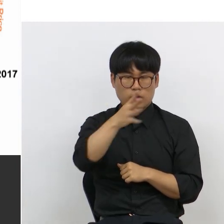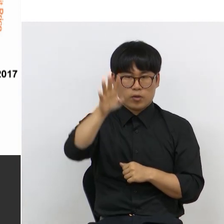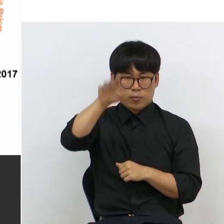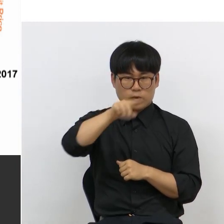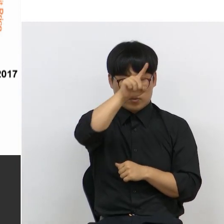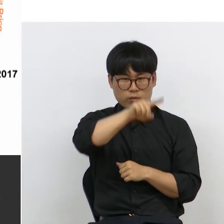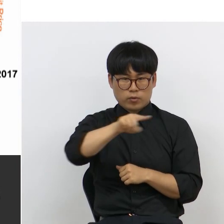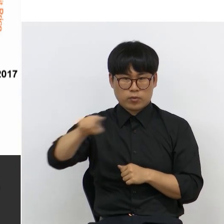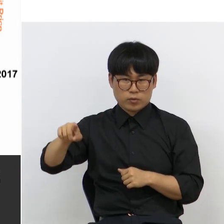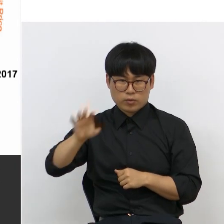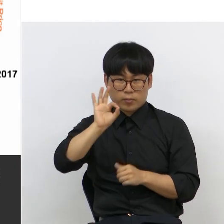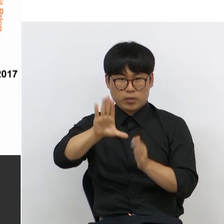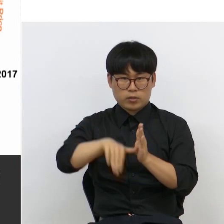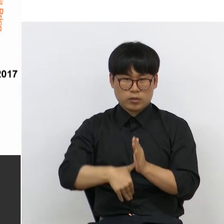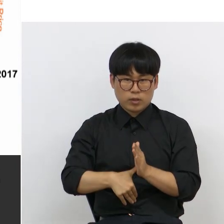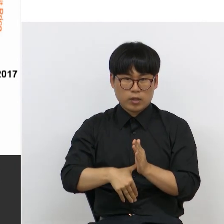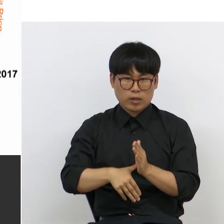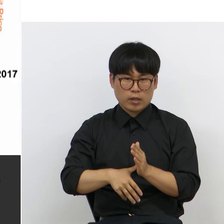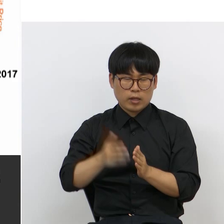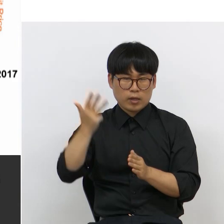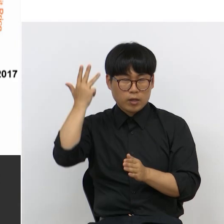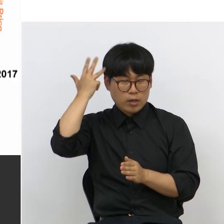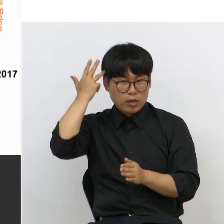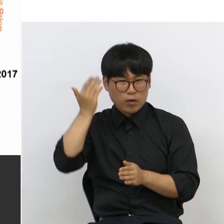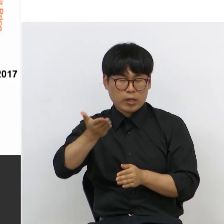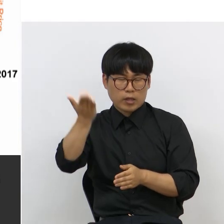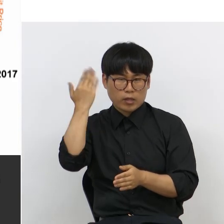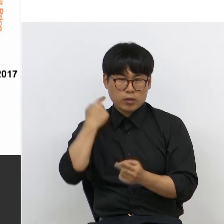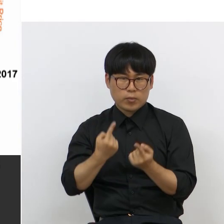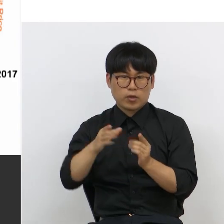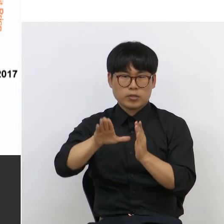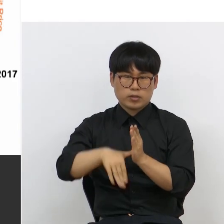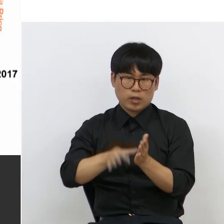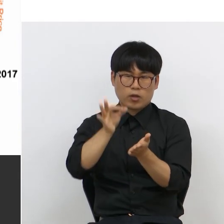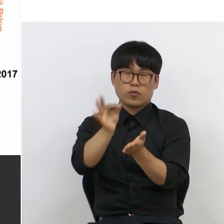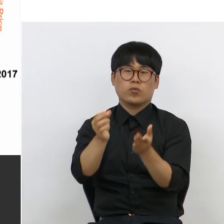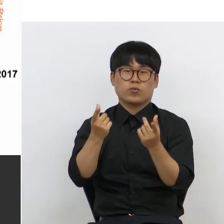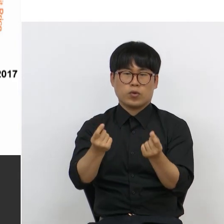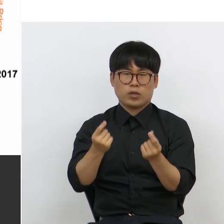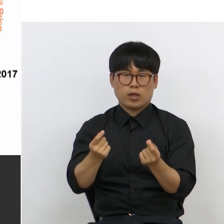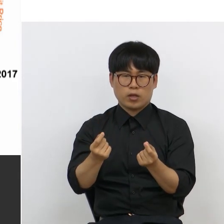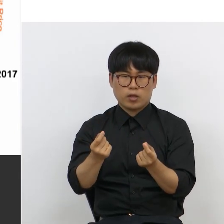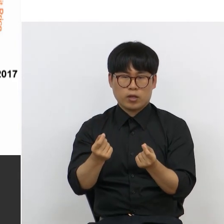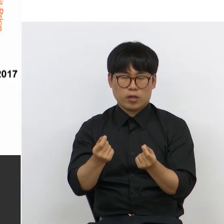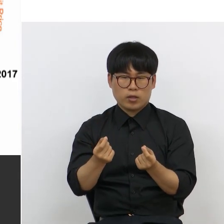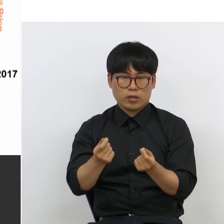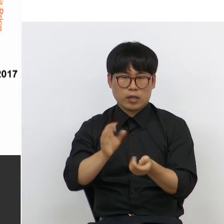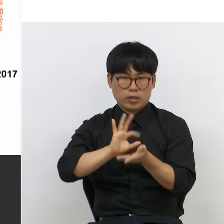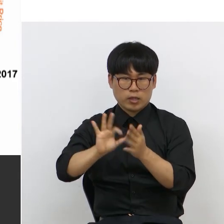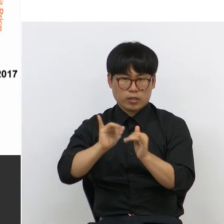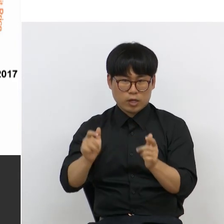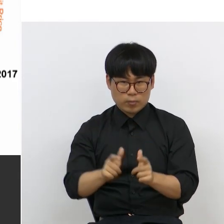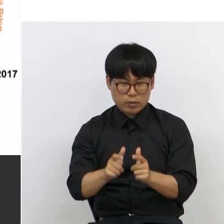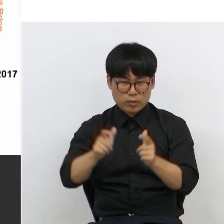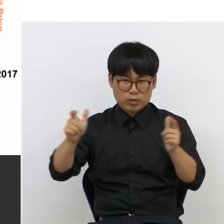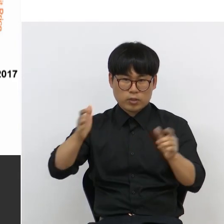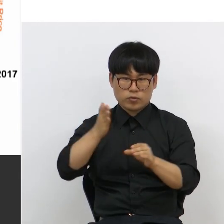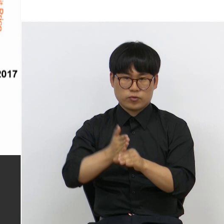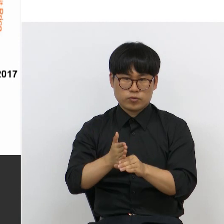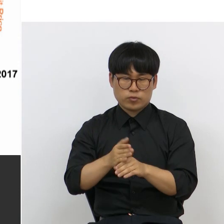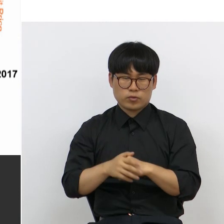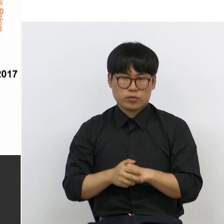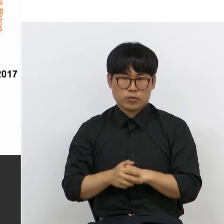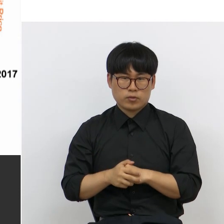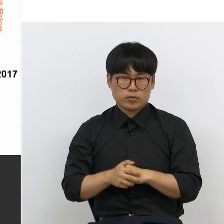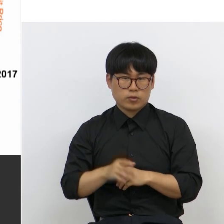처음 나온 시기부터 지금까지 가격은 똑같습니다. 실제로 인공화호 개수는 이렇게 늘어납니다. 만일 핸드폰이 이렇게